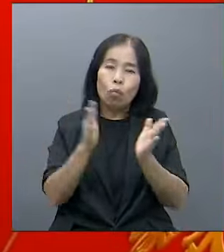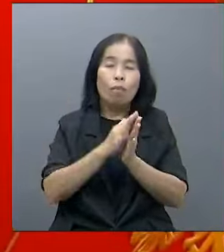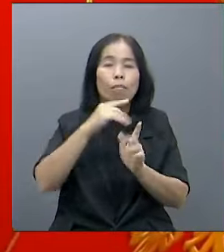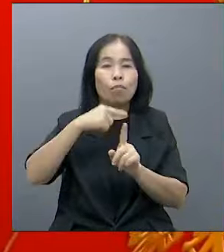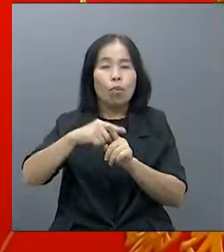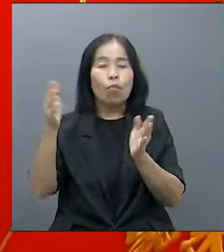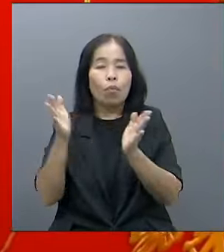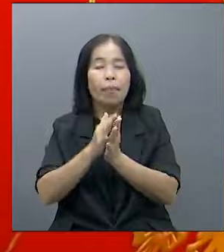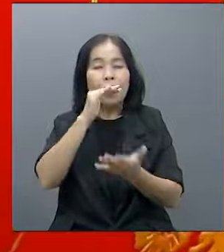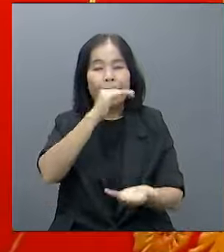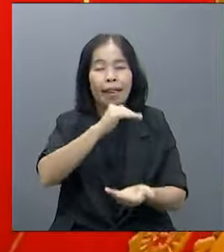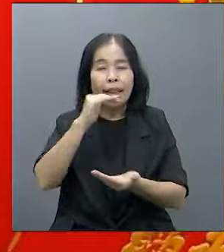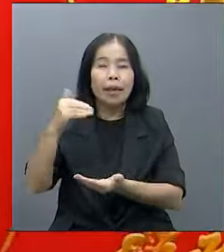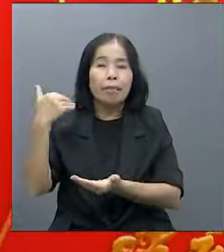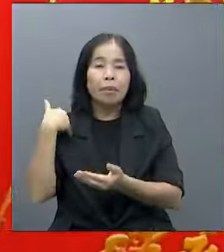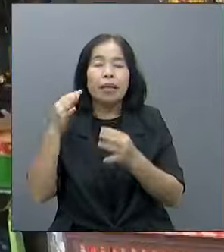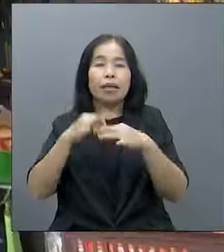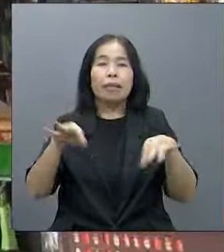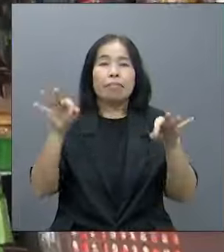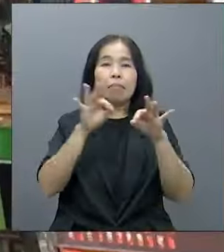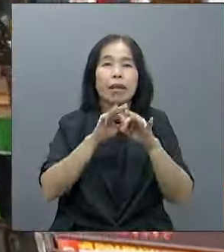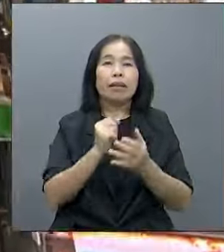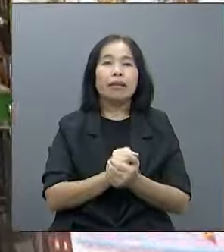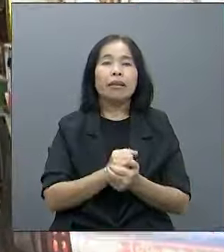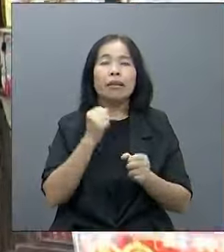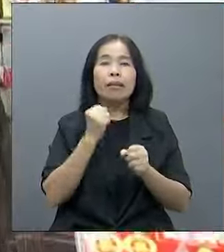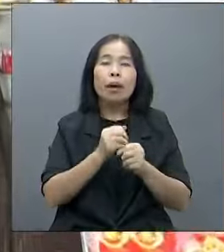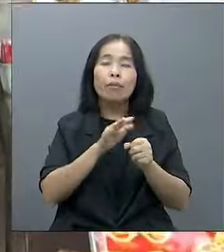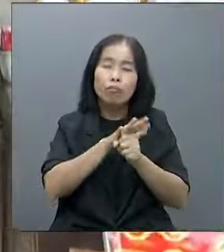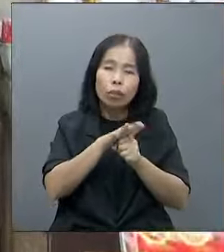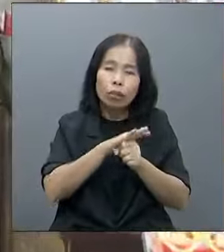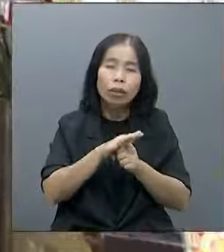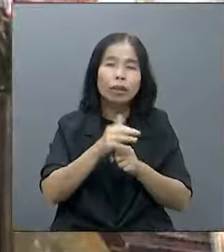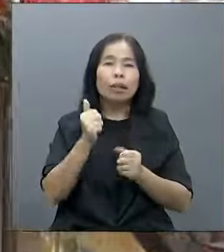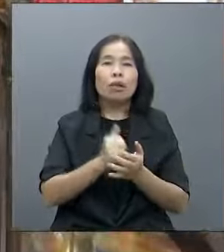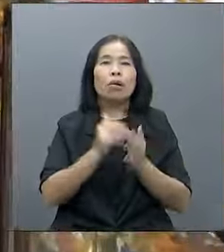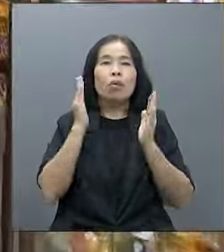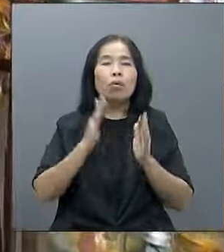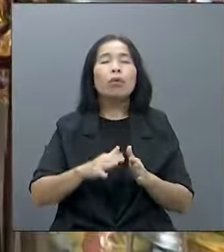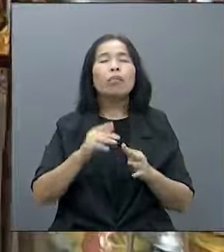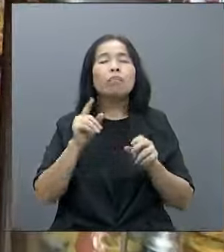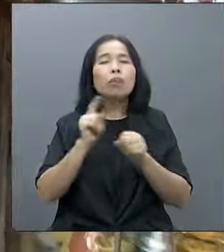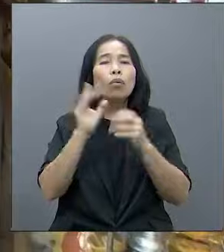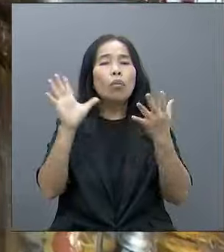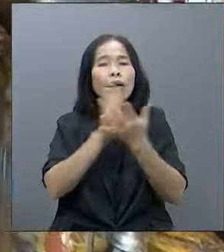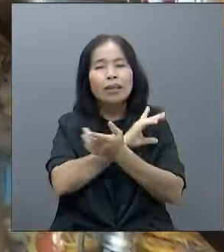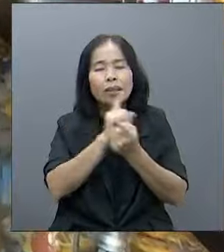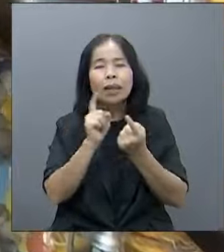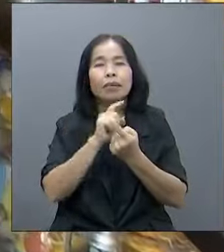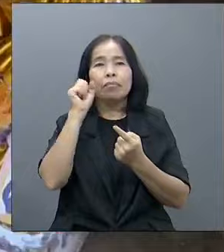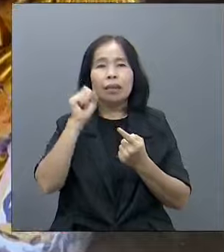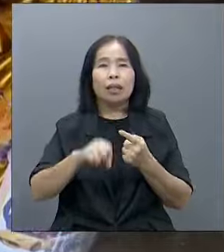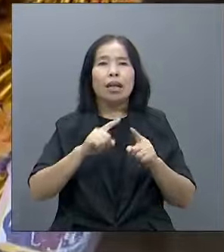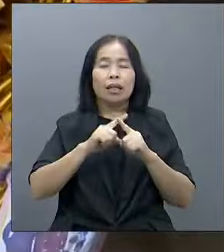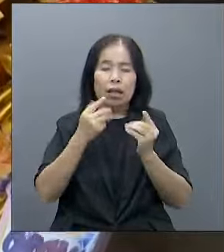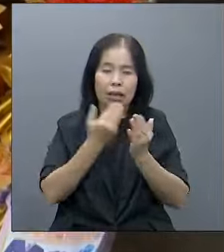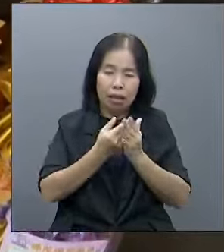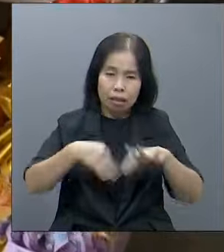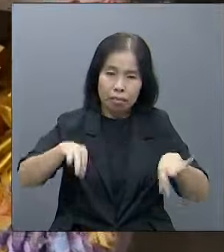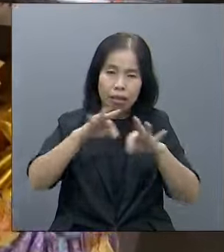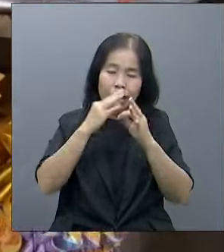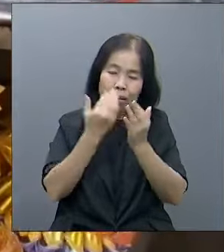ารักนะ จริงๆนะสำคัญที่สุดก็คือทำแต่พอดีเน า ะพี่ต๊อ บใช่ครับมันอยู่ที่ความเชื่อเลยนะ ใช่ เราศรัทธาแต่ถ้าเกิดเราเขาเรียกว่าเบียด